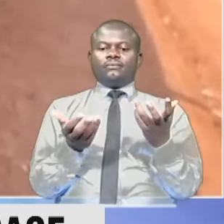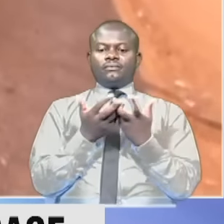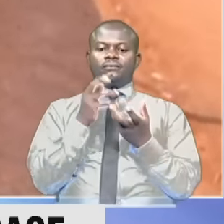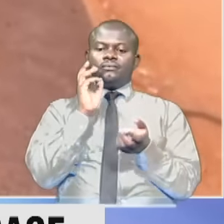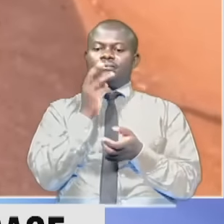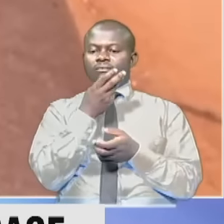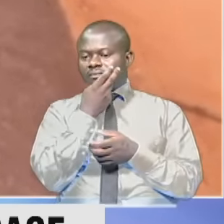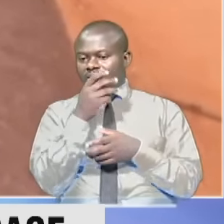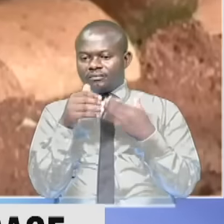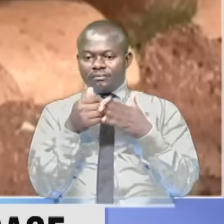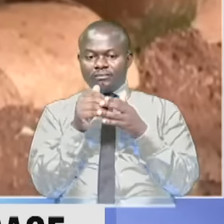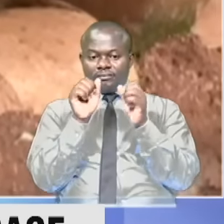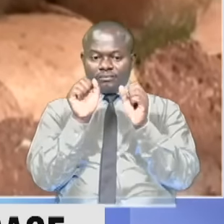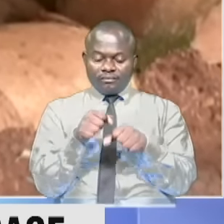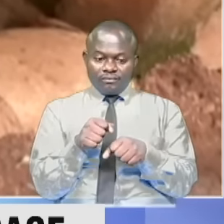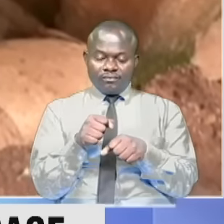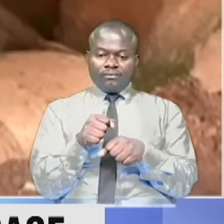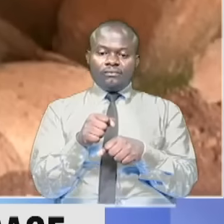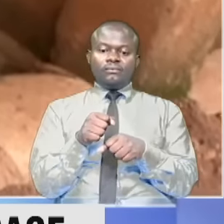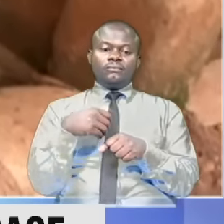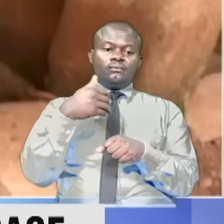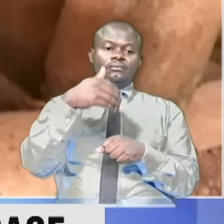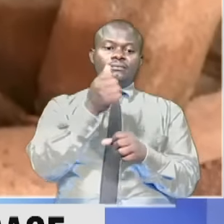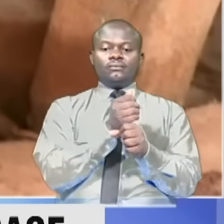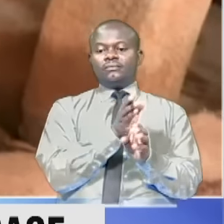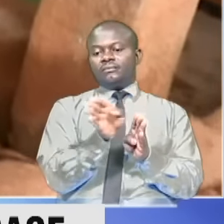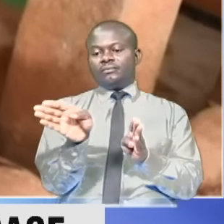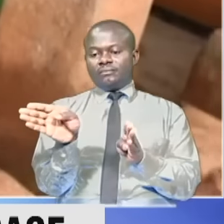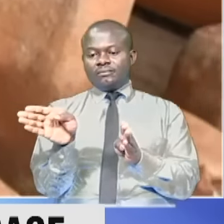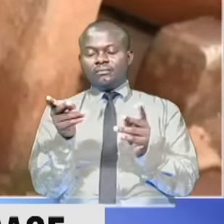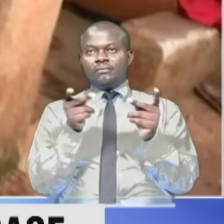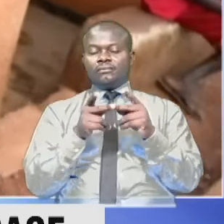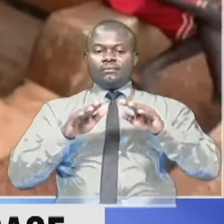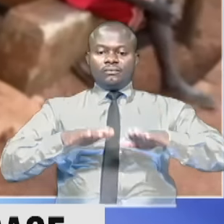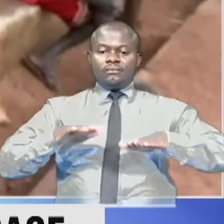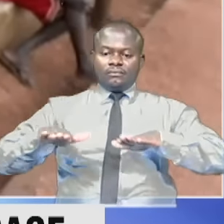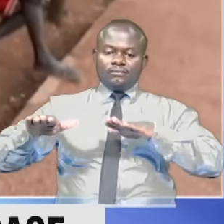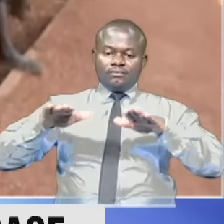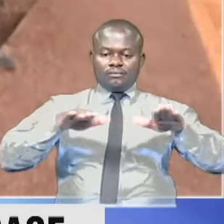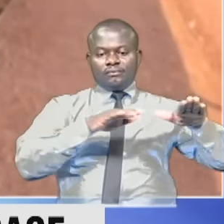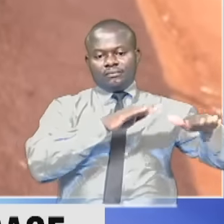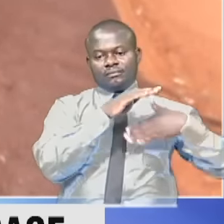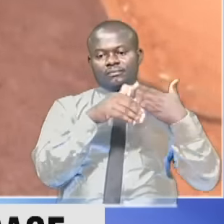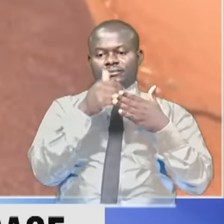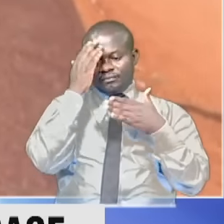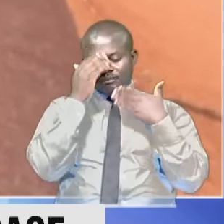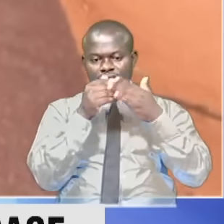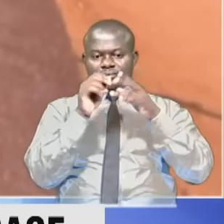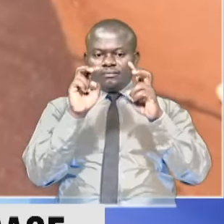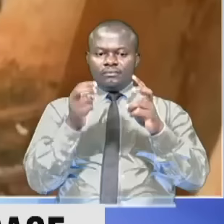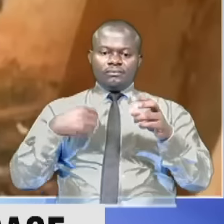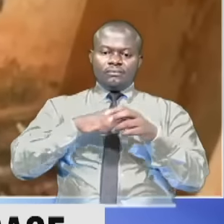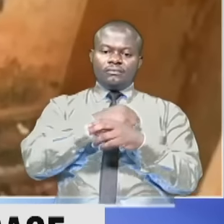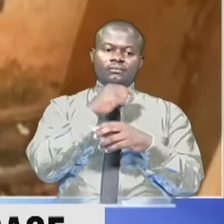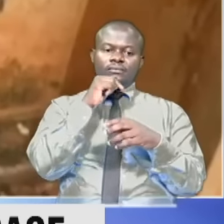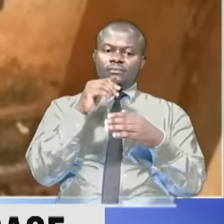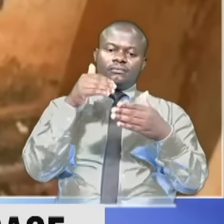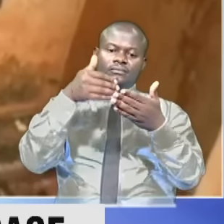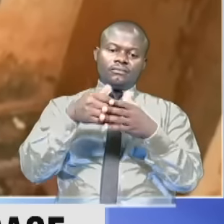n'amazi ashobora kuba ayo uko bagenda bakora umuhanda batsindagira hari aho batarageza amarigore kuko umuhanda uracyubakwa nturagera no